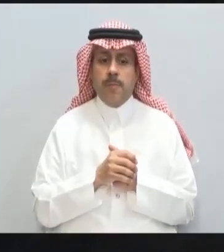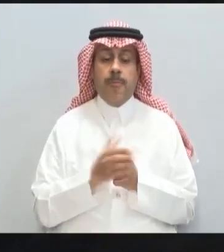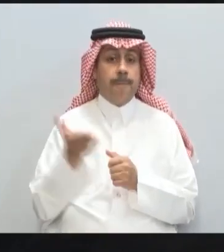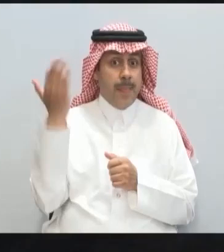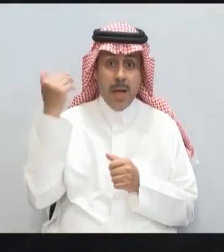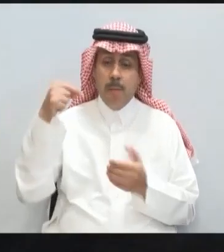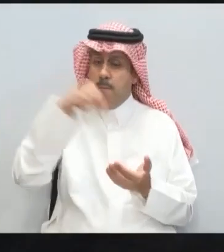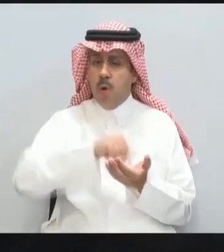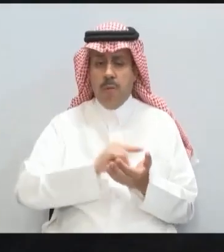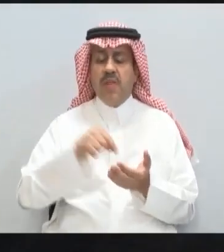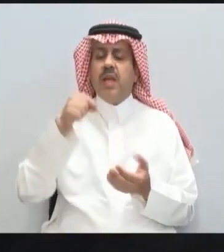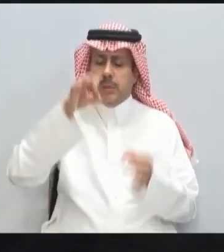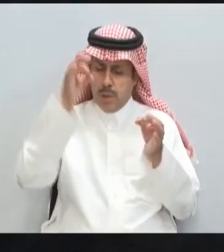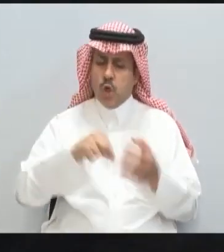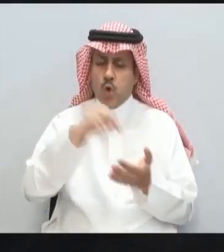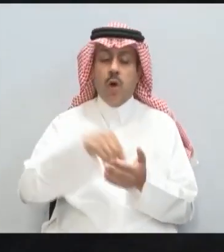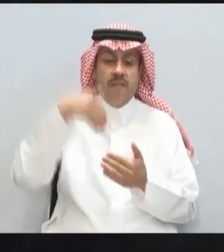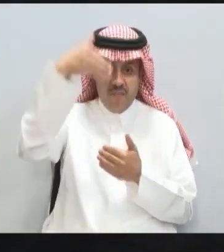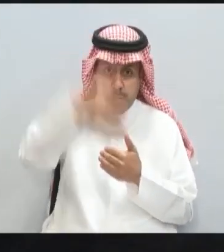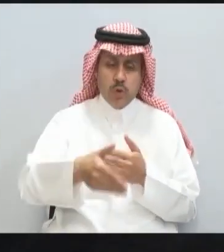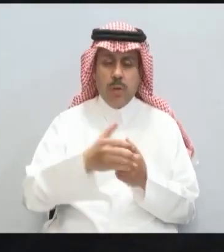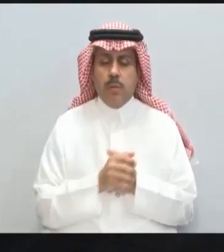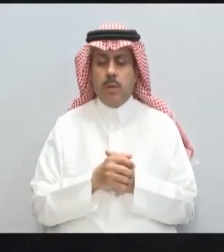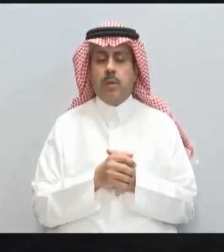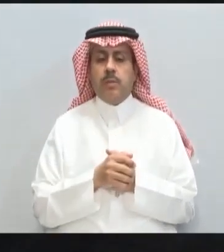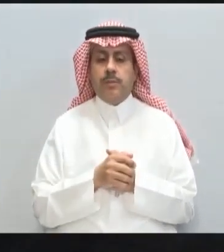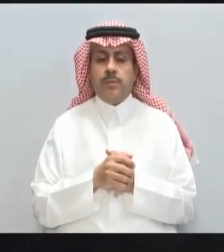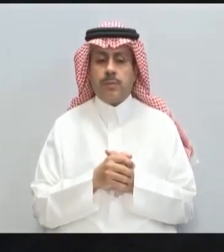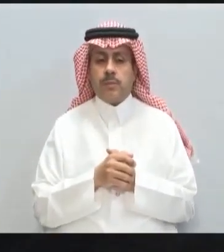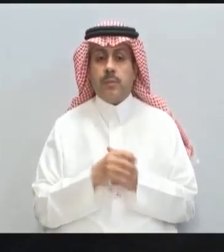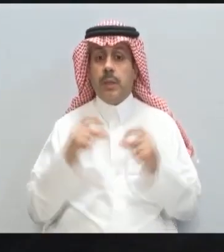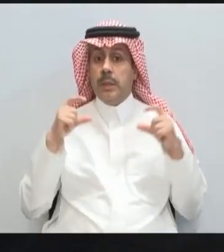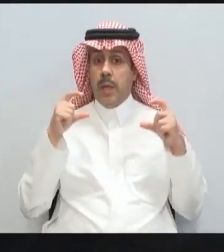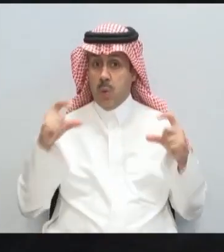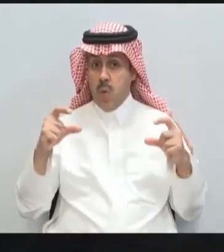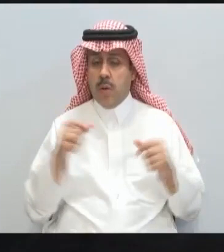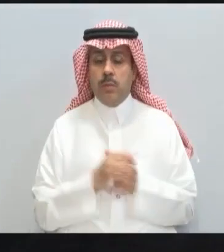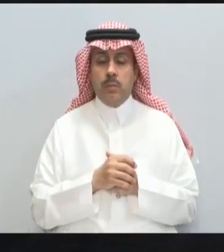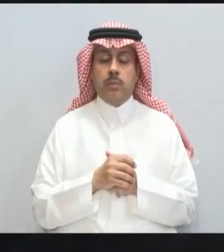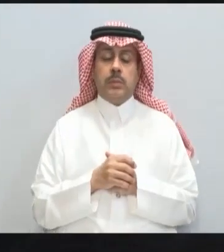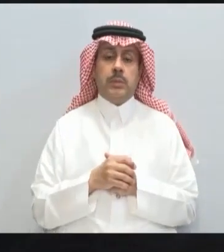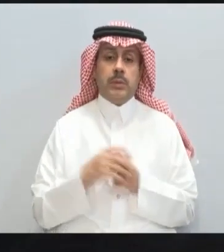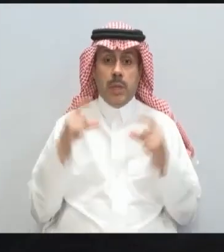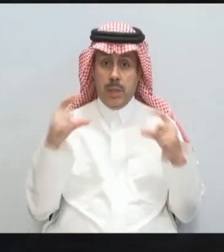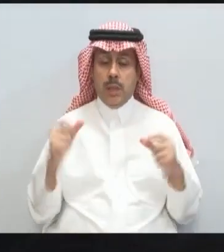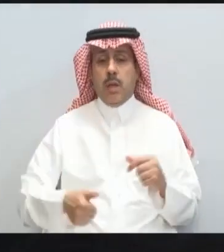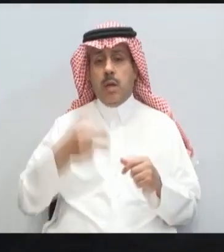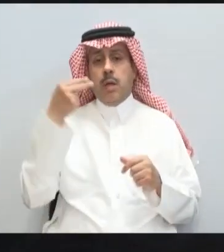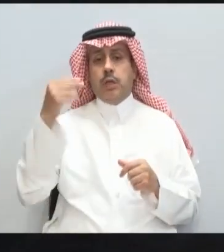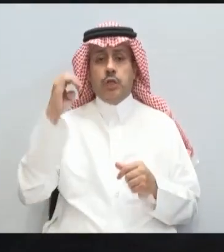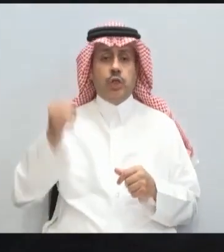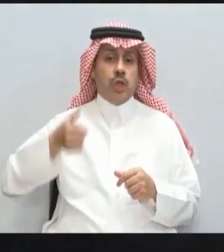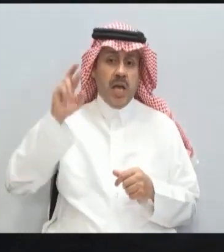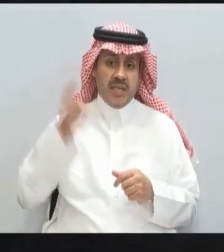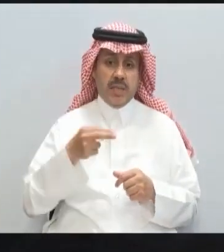وانما التاكيد على وقوع هذا الامر وحصوله وهذا يدل على الاعجاز القراني في